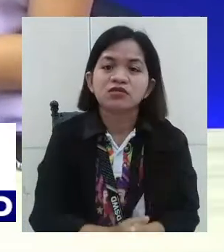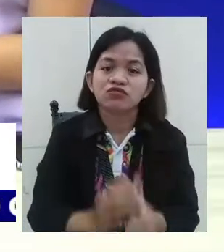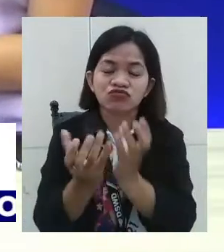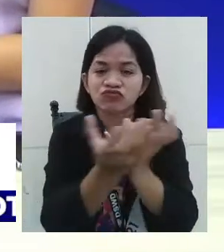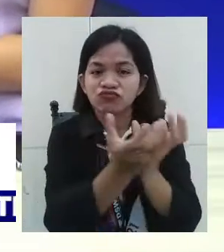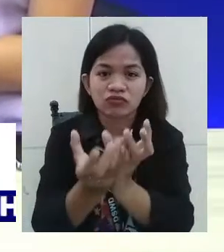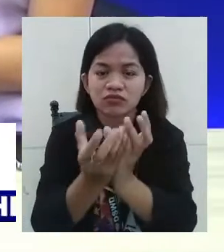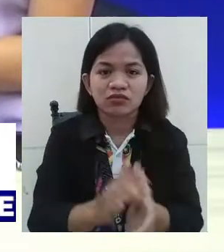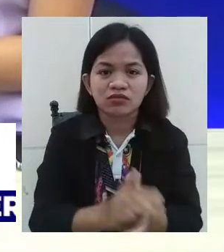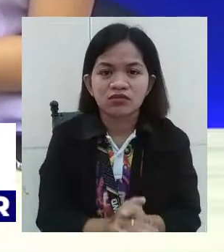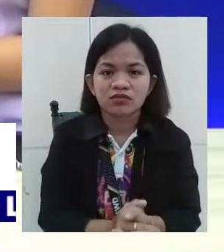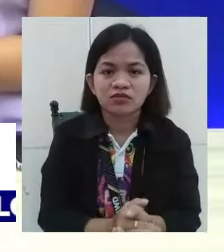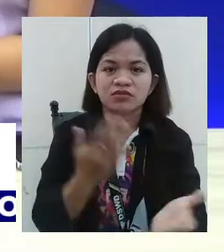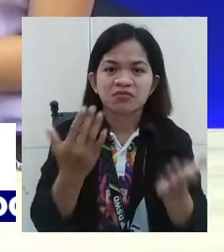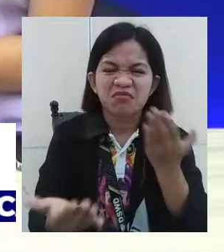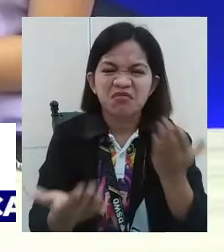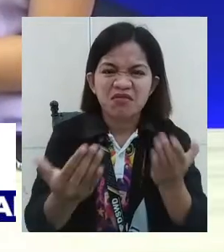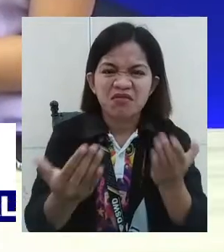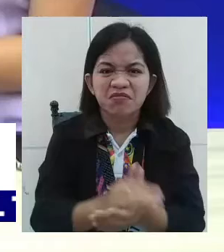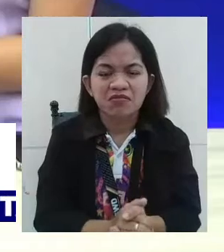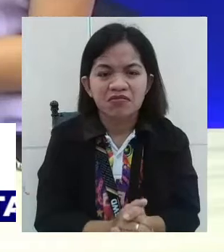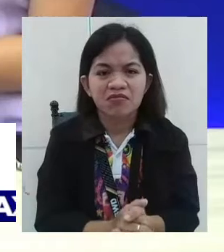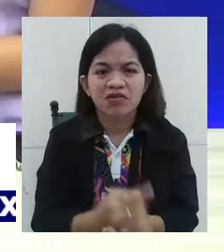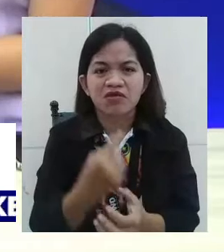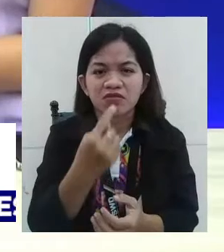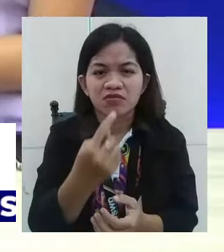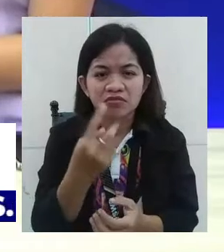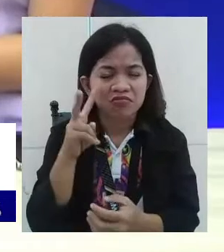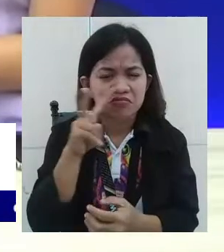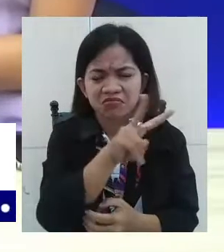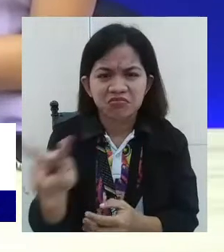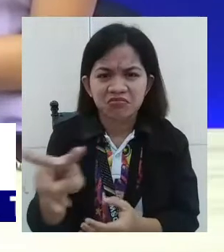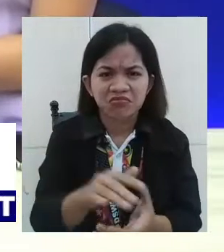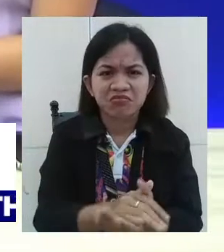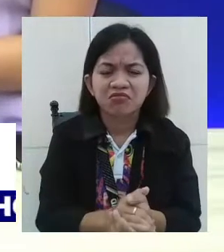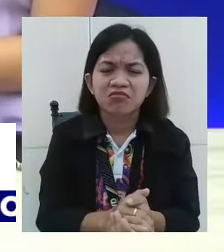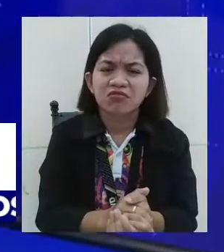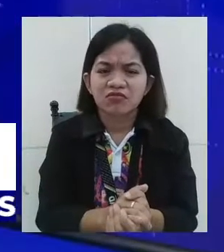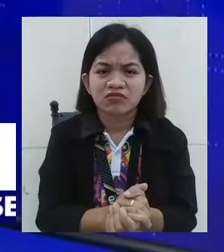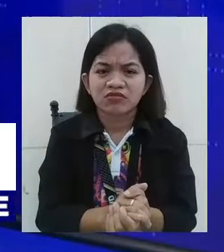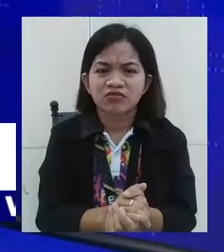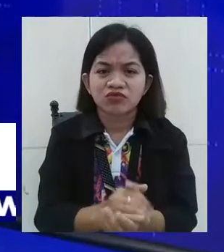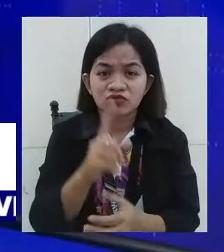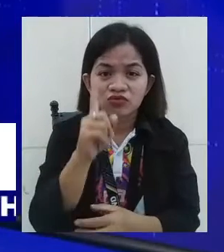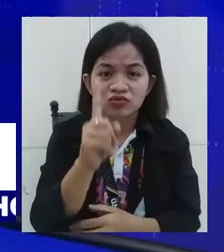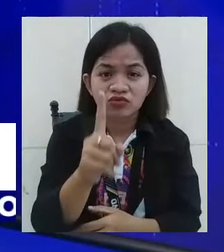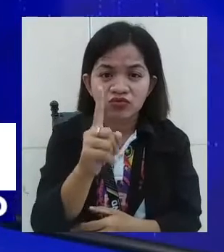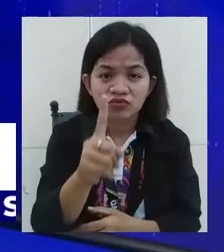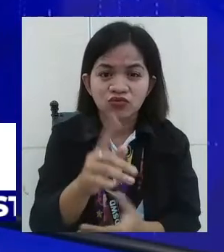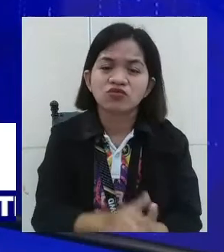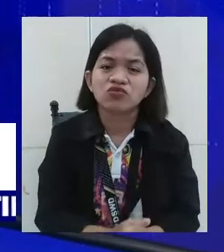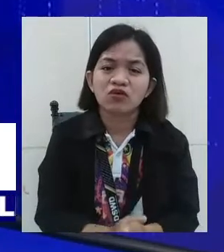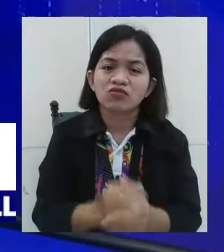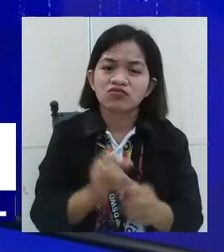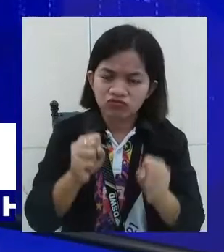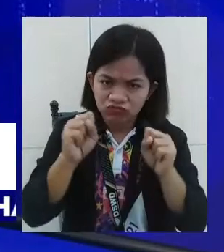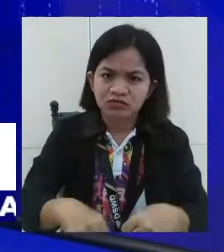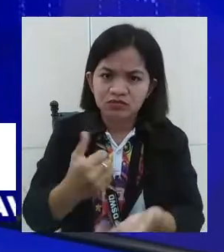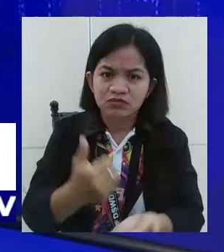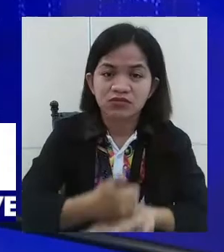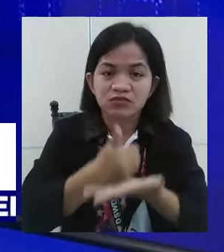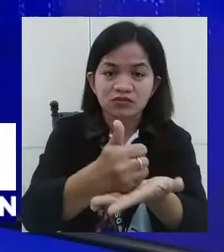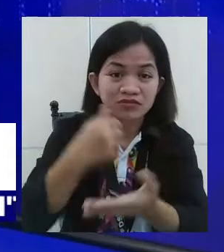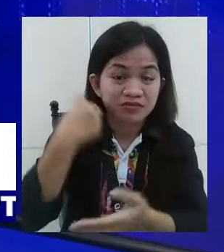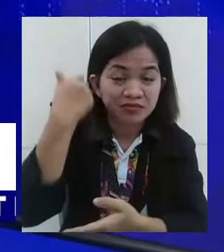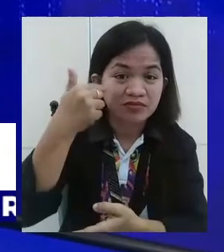mga nakikita naming isang magandang approach ng government, halimbawa, yung bang kapag